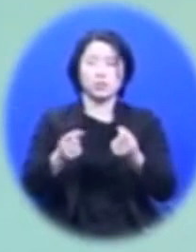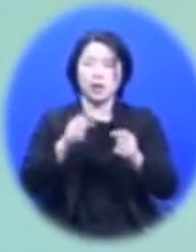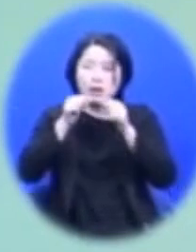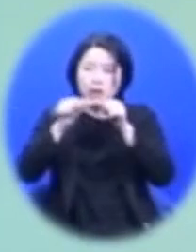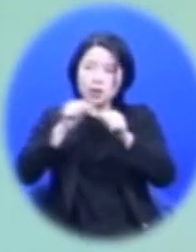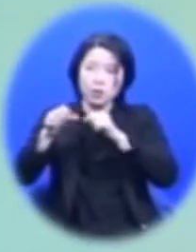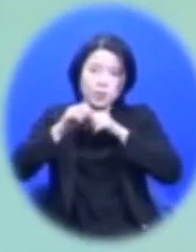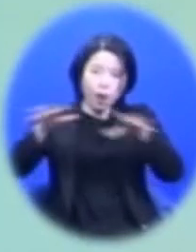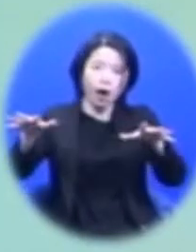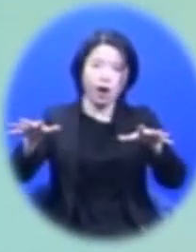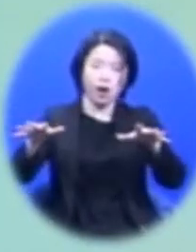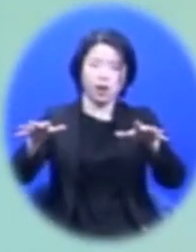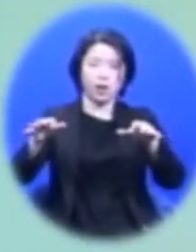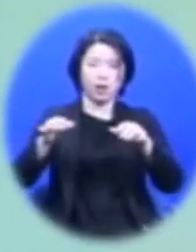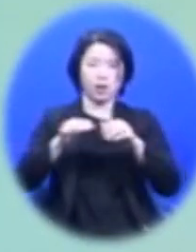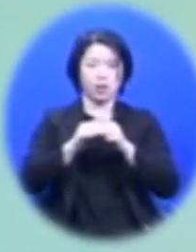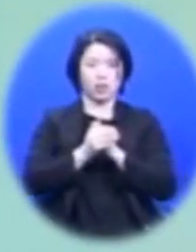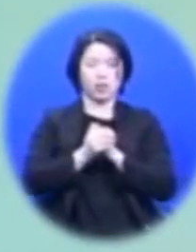내고.